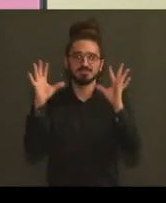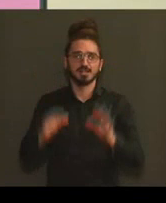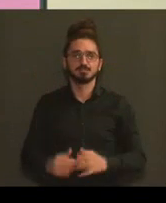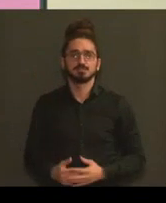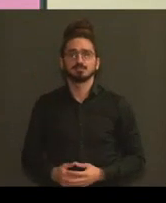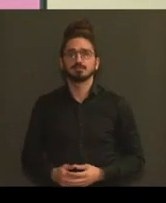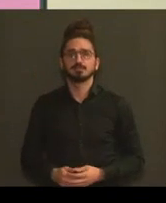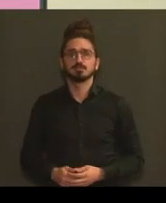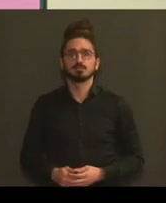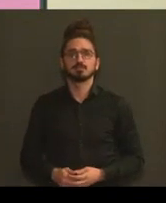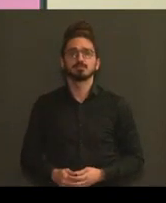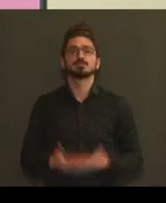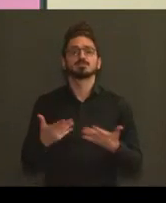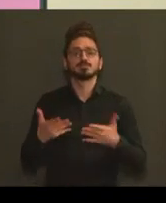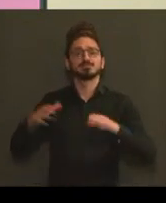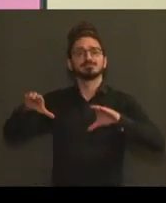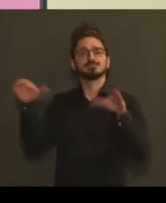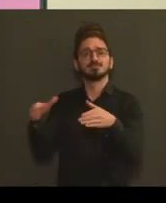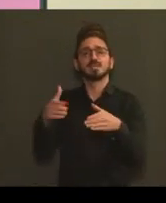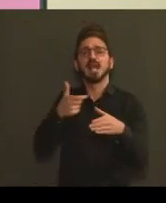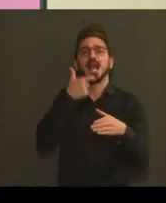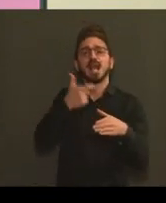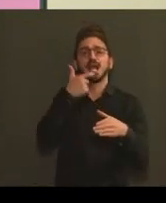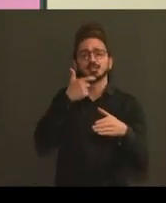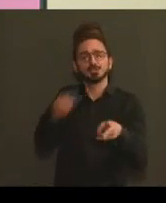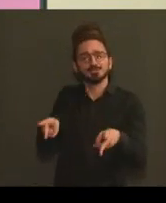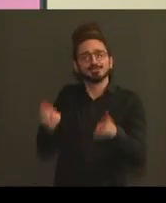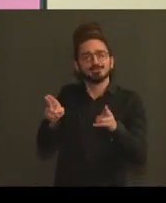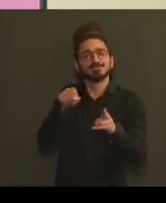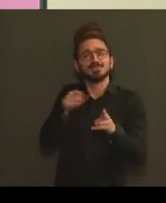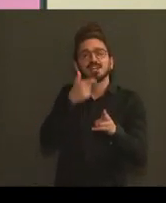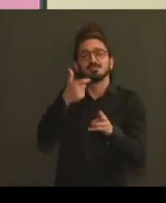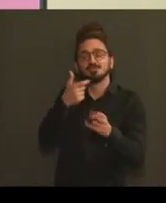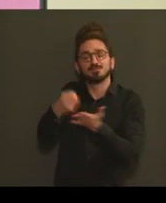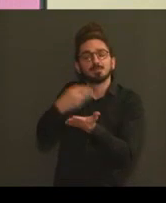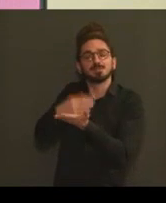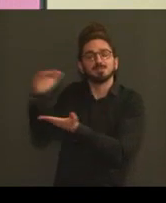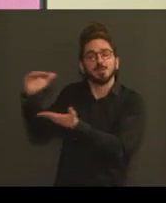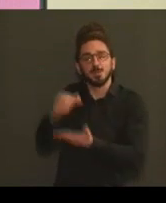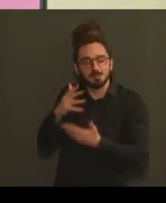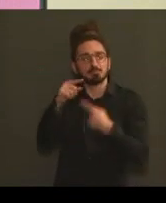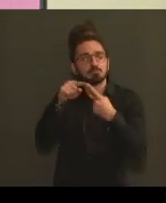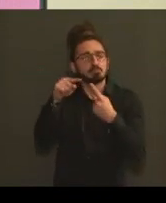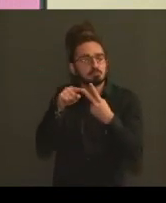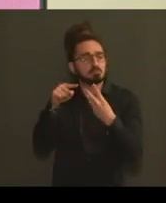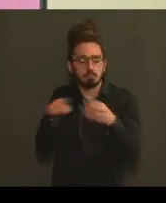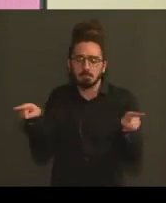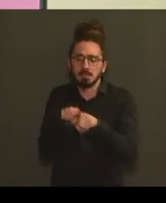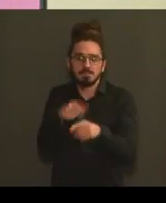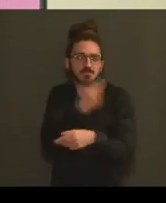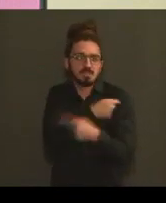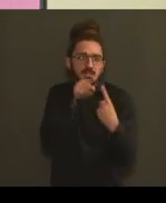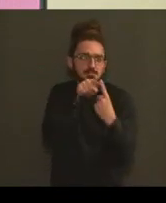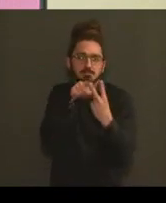pour lequel on a des données, est un vaccin qui rejoint les vaccins de Pfizer et de Moderna quant à leur impact